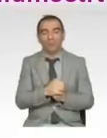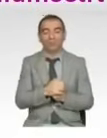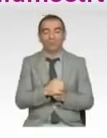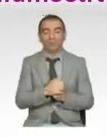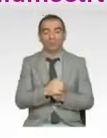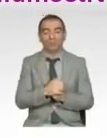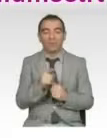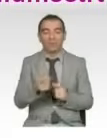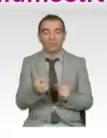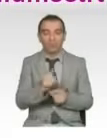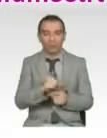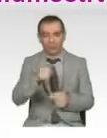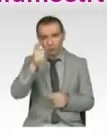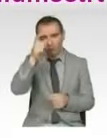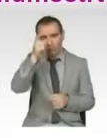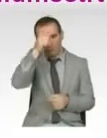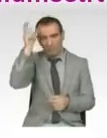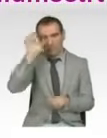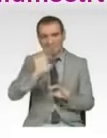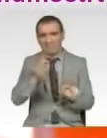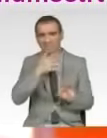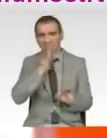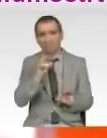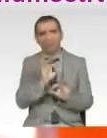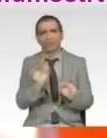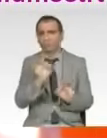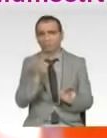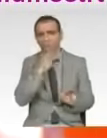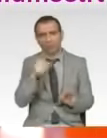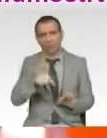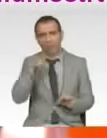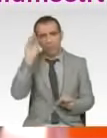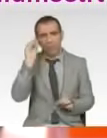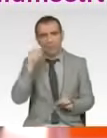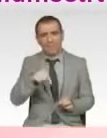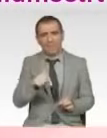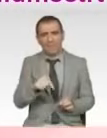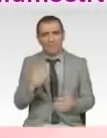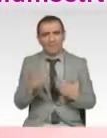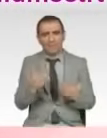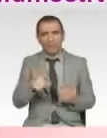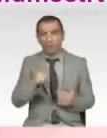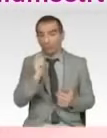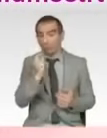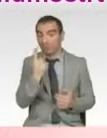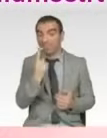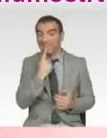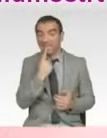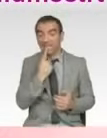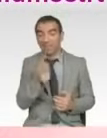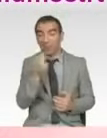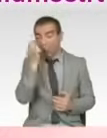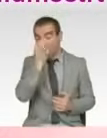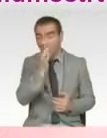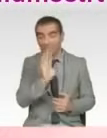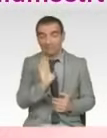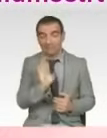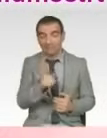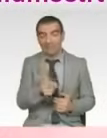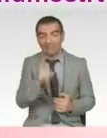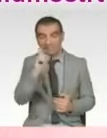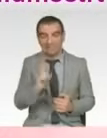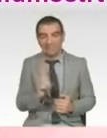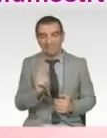Ondan sonra işte hiç... Türkçe peki, Türkçe hiç bilmiyordun? Hiç burada bilmiyordum. Burada öğrendim. Ne kadar zaman? Çünkü Türkçe zor bir dil, evet, derler. Yani kolay bir dil değil aslında.